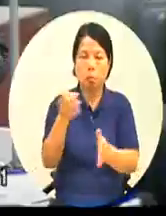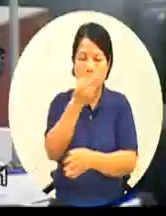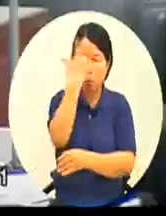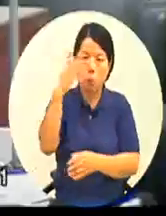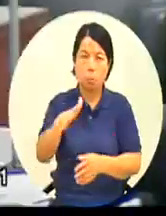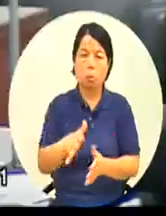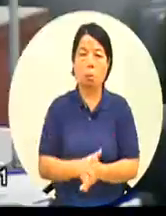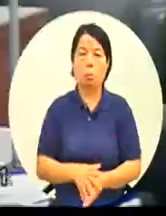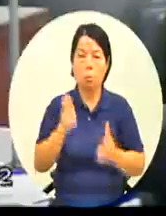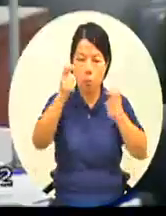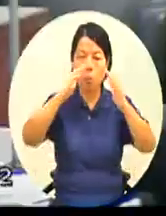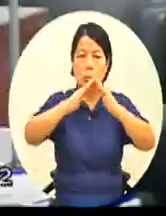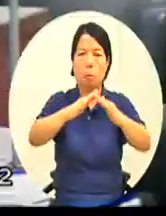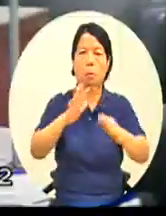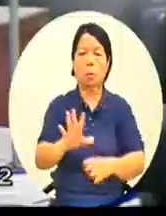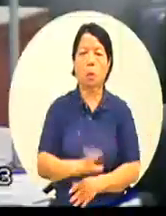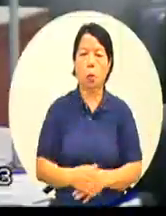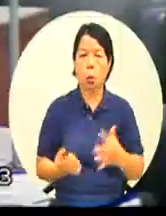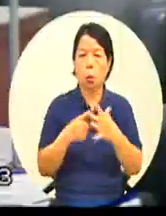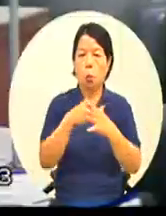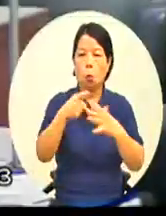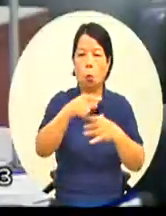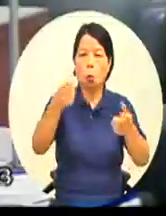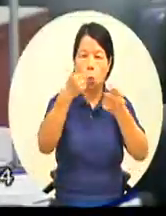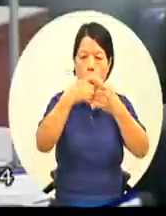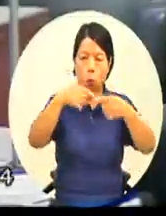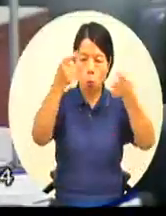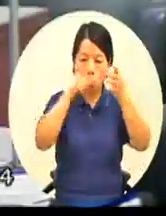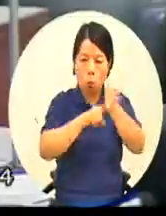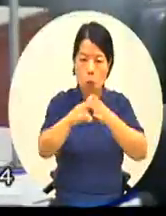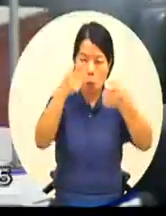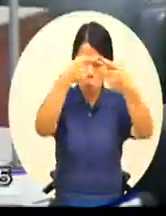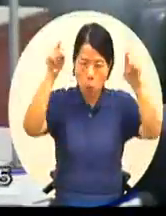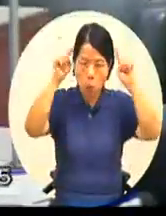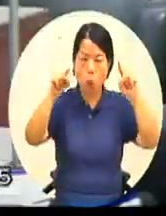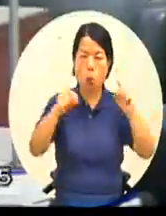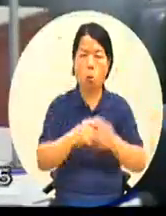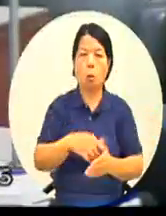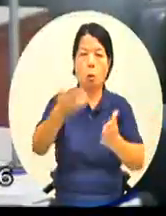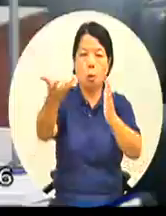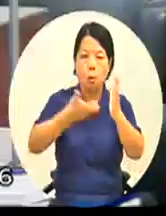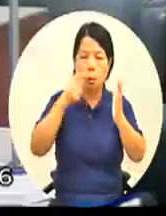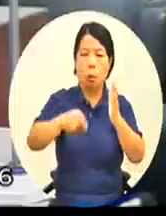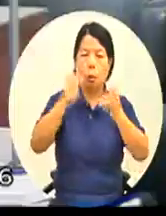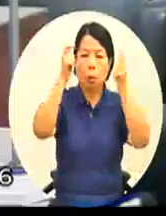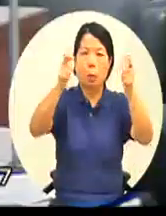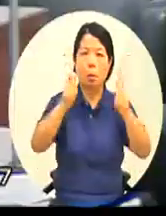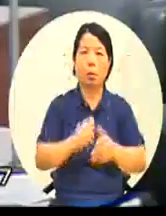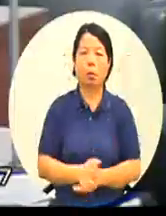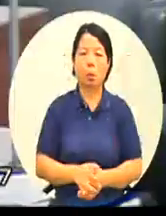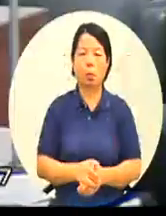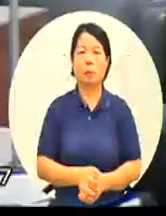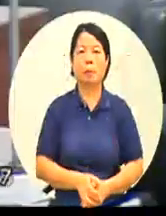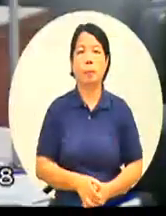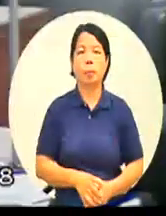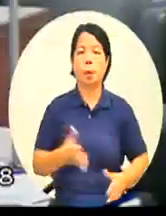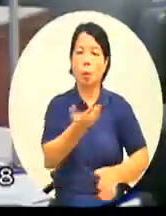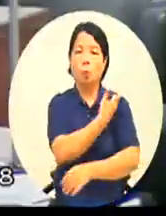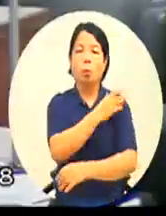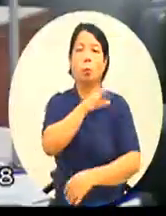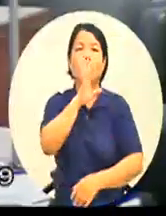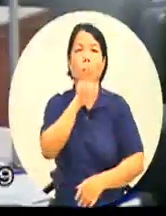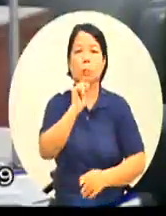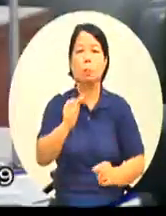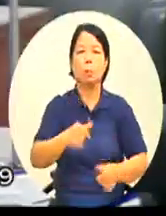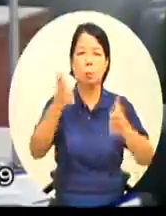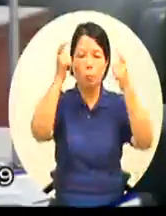高雄市也很想要有优秀的大专以上的青年来到高雄宜居的城市。不管你过去你是不是